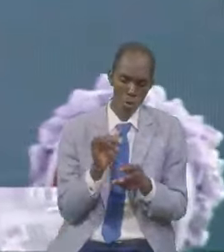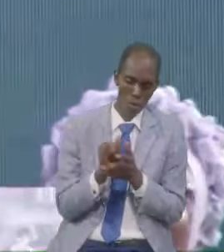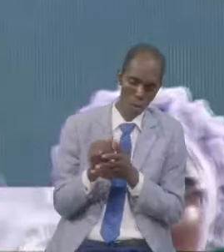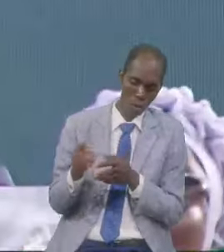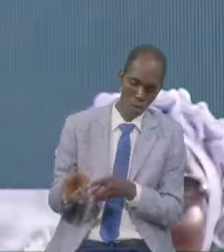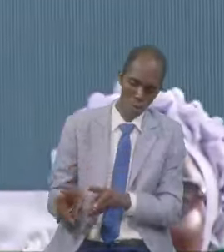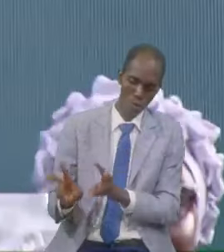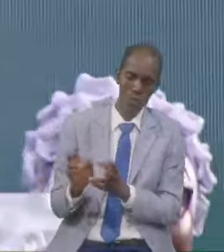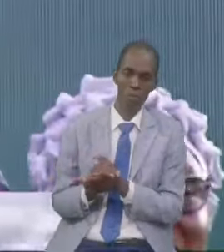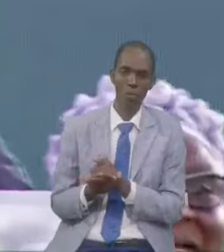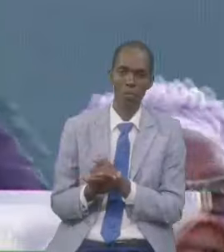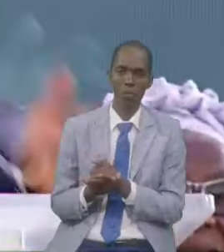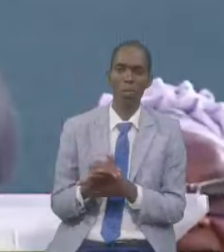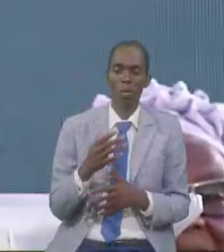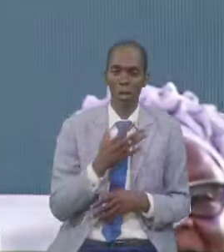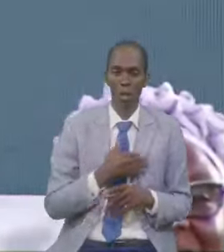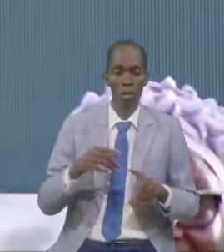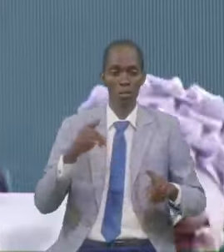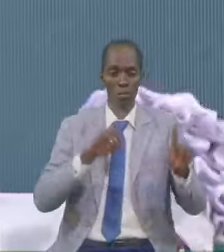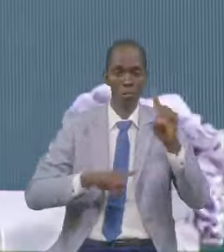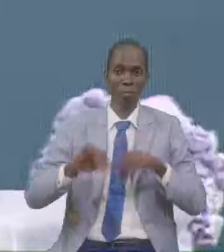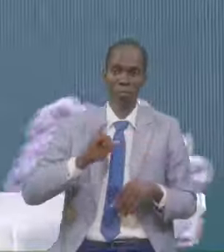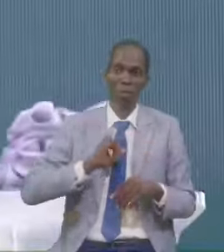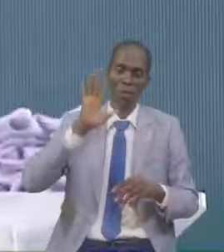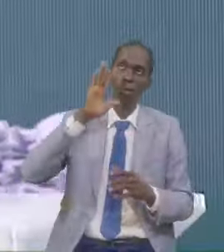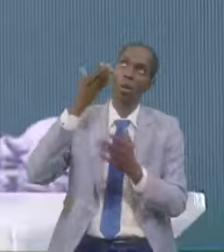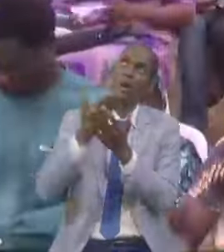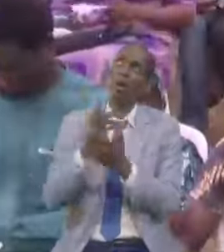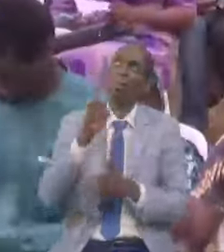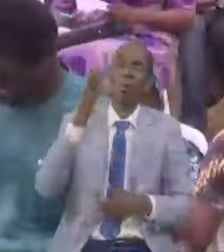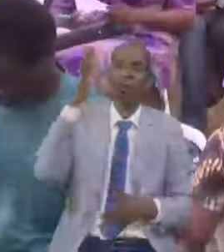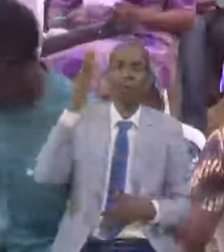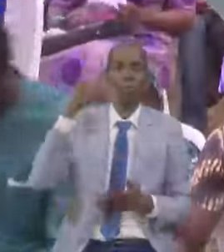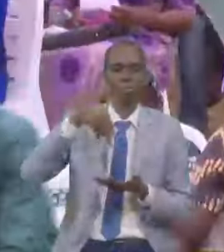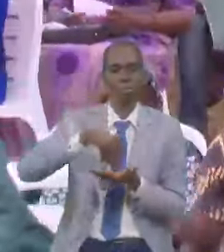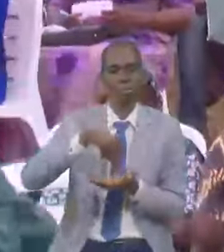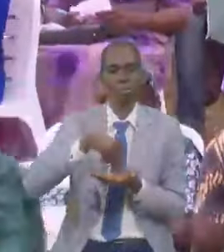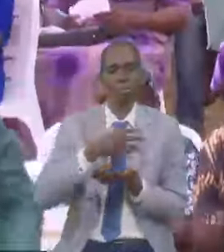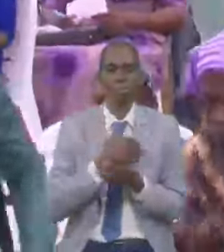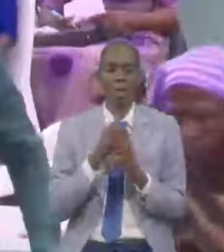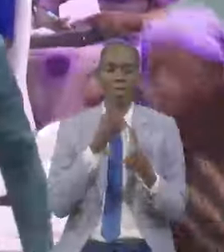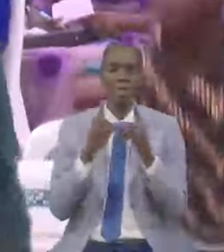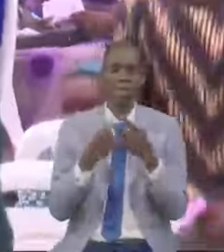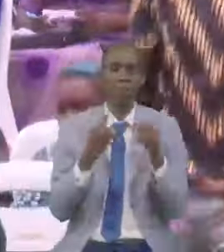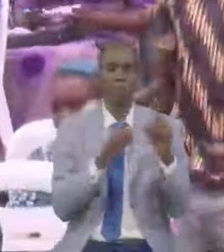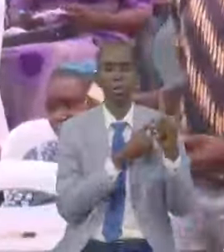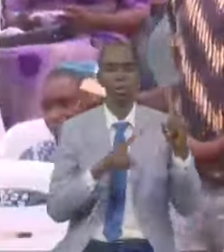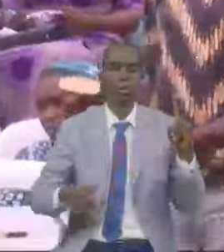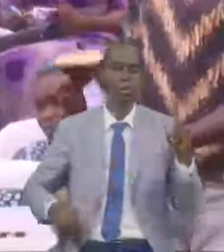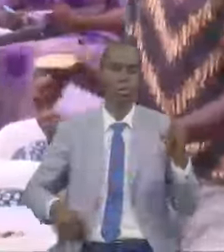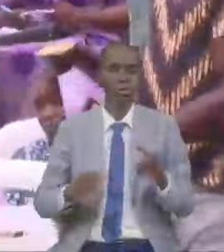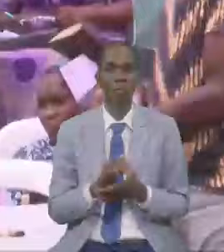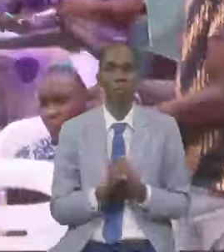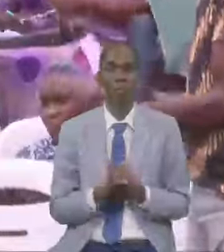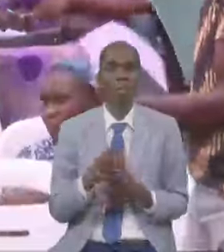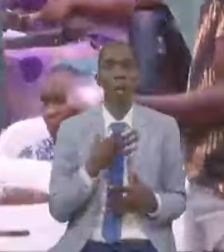will get there. మనం అక్కడికి వెళ్తాం. Let's rise up. మనం లేచి నిలబడదామా? And talk to the Lord. ప్రభుతో మాట్లాడదామా అండి? And bring all those things